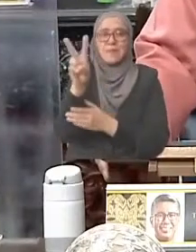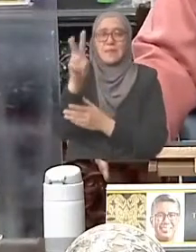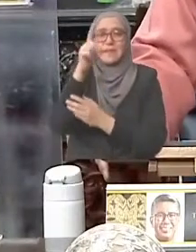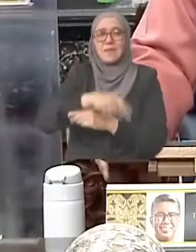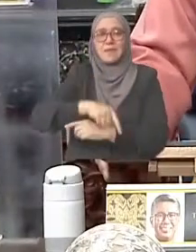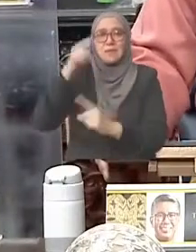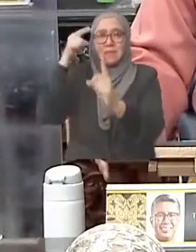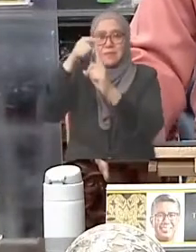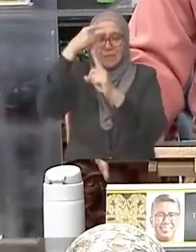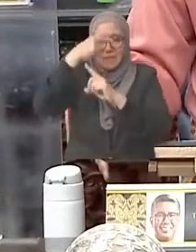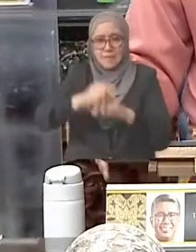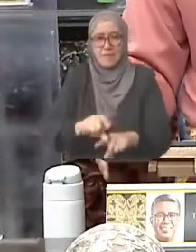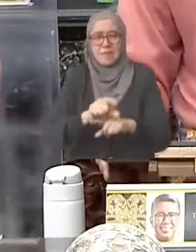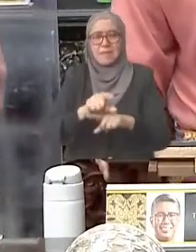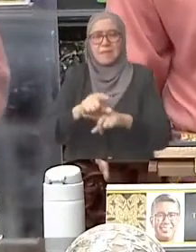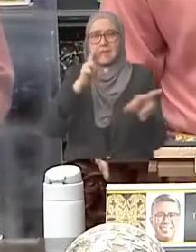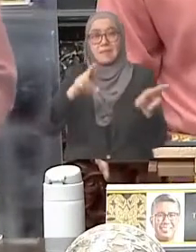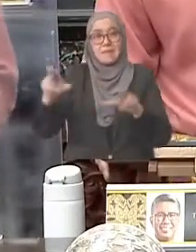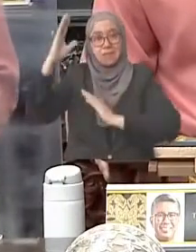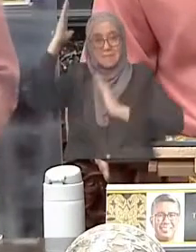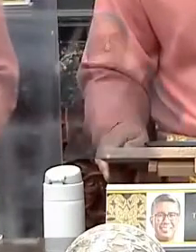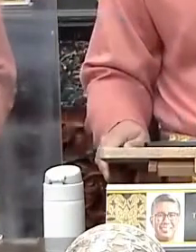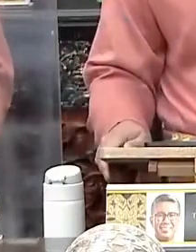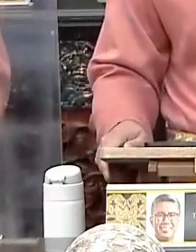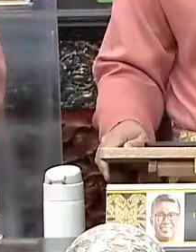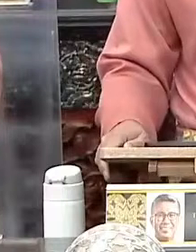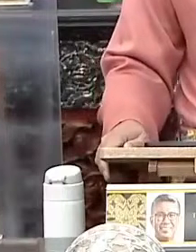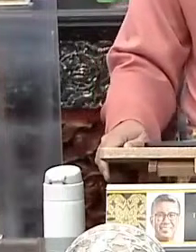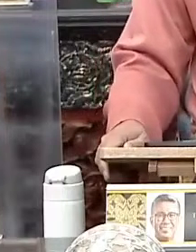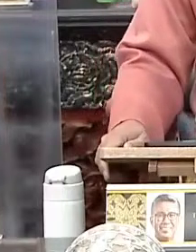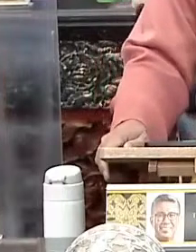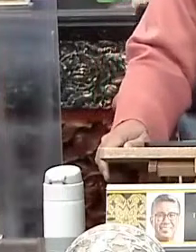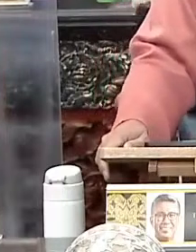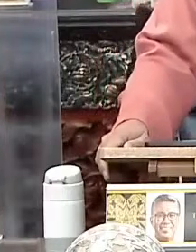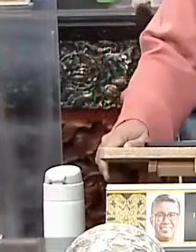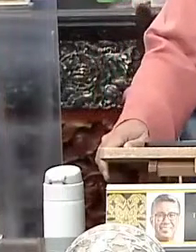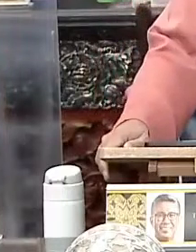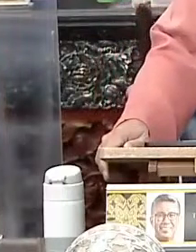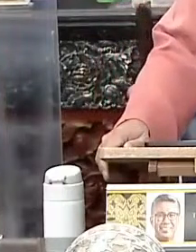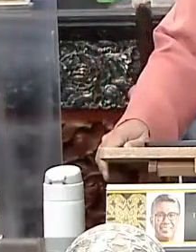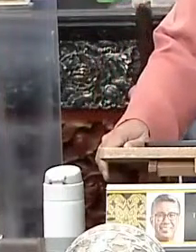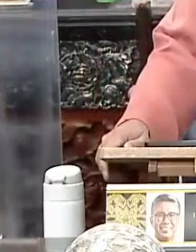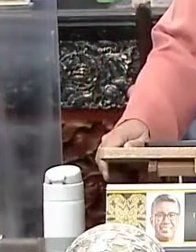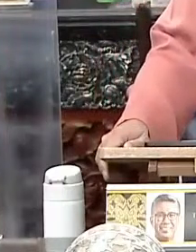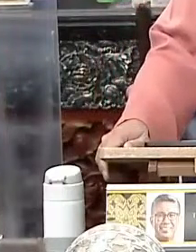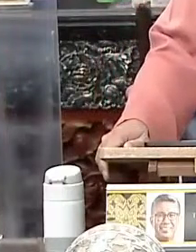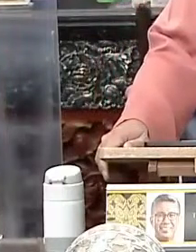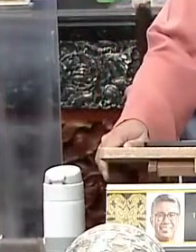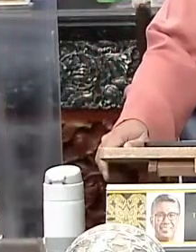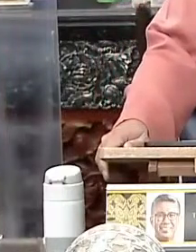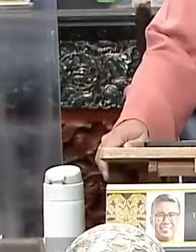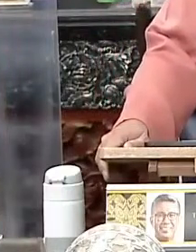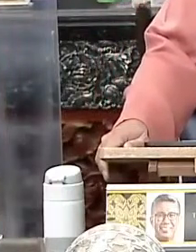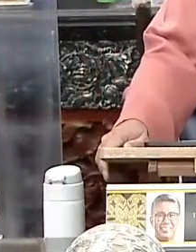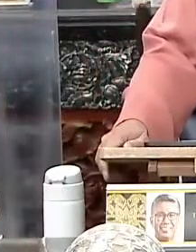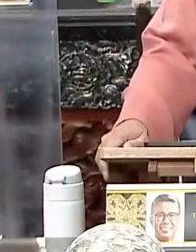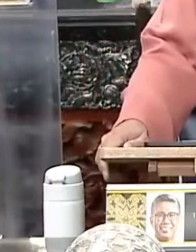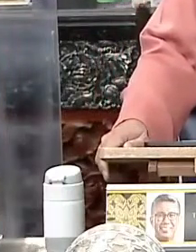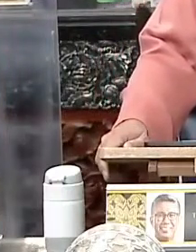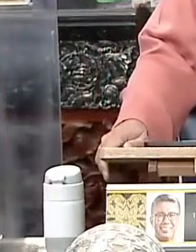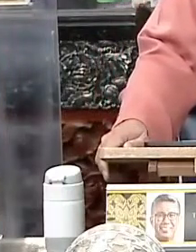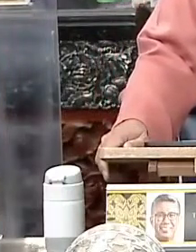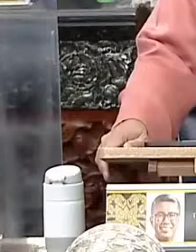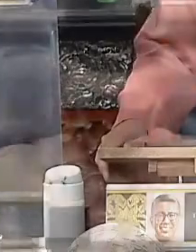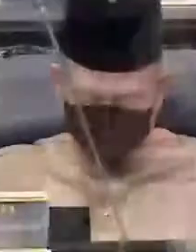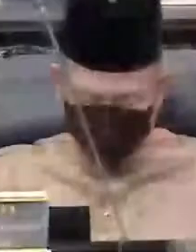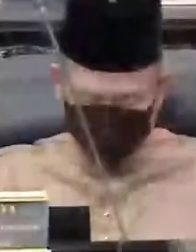telah diadon sebagai kesinambungan daripada PKS bantuan dan rangsangan ekonomi sebelum ini juga ditambah baik dan